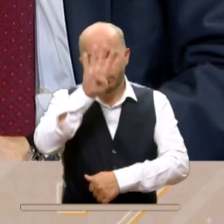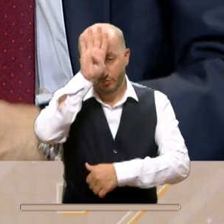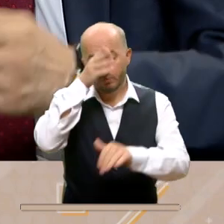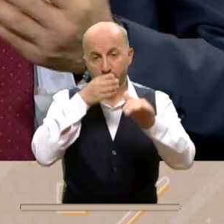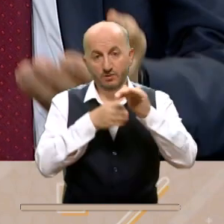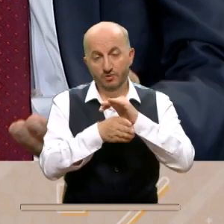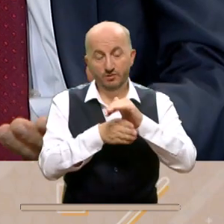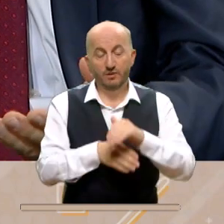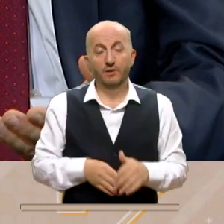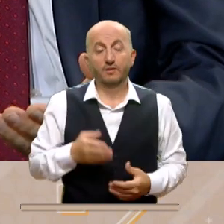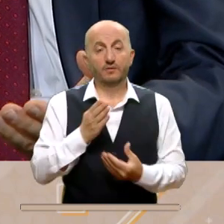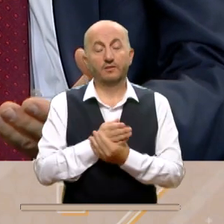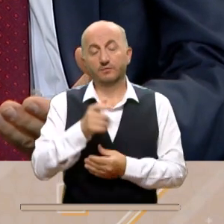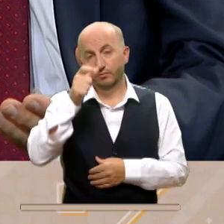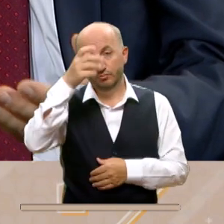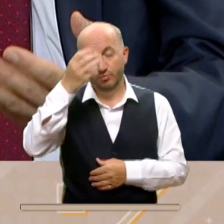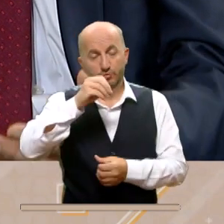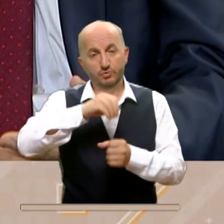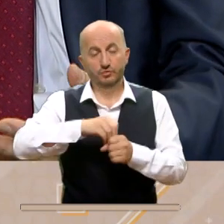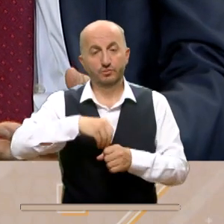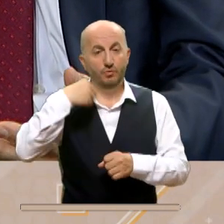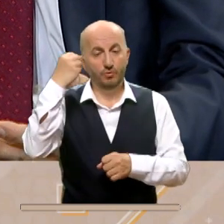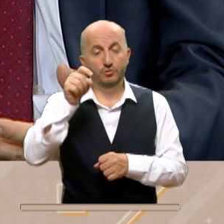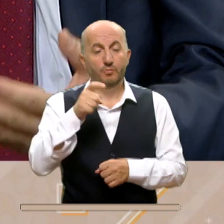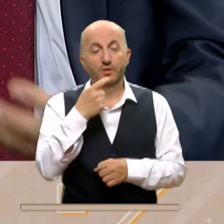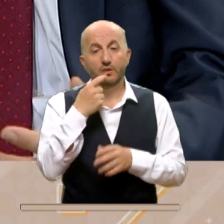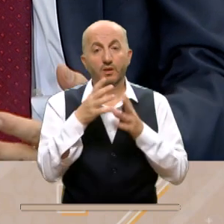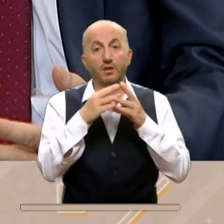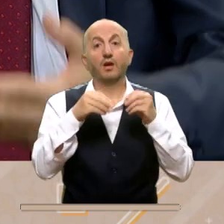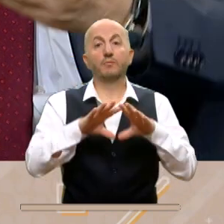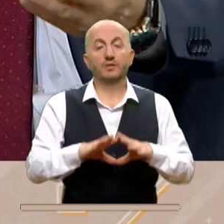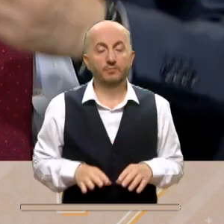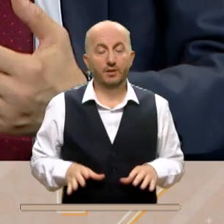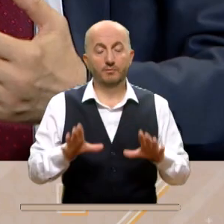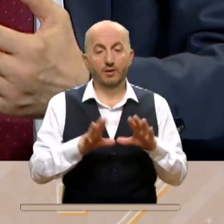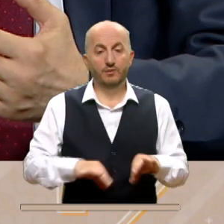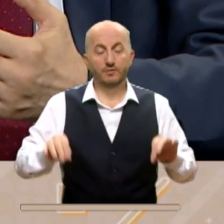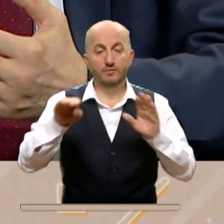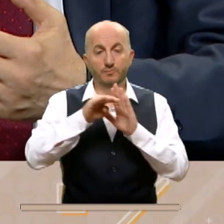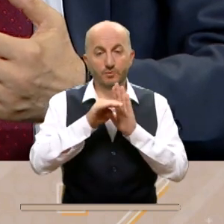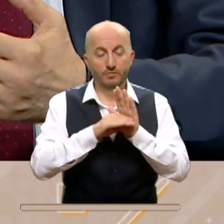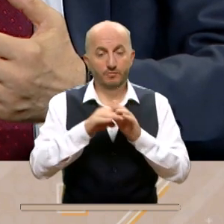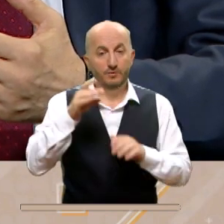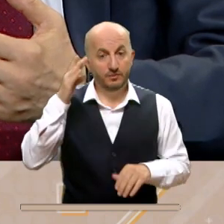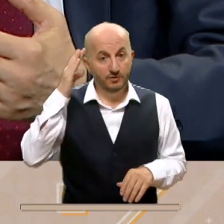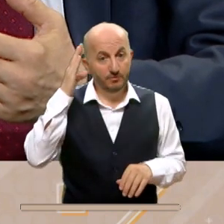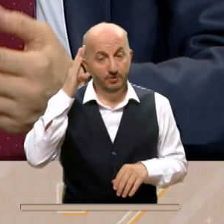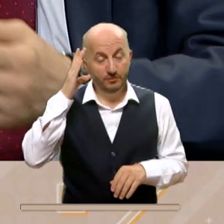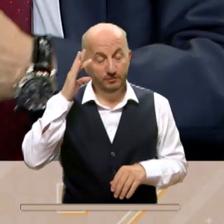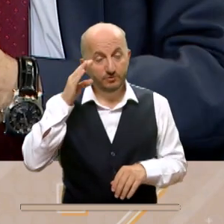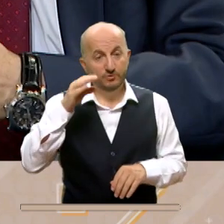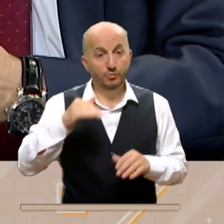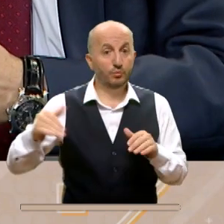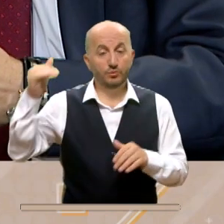Ha, dersler Türkçe olduğu için hocam bu dili kaybetmeyelim. Tamam, hazırlık programından yabancı dil yüksek okuluyla görüşüldü.